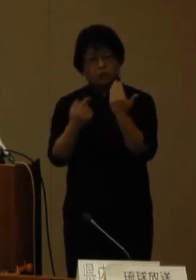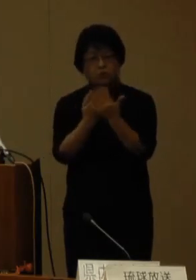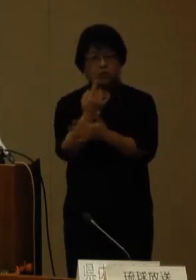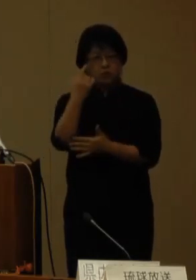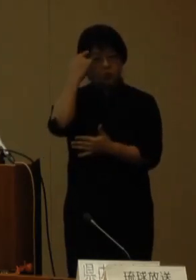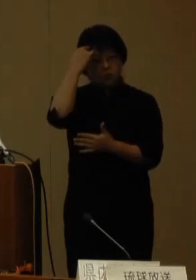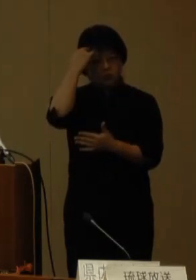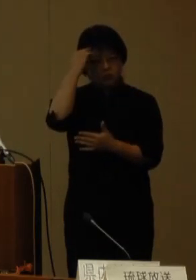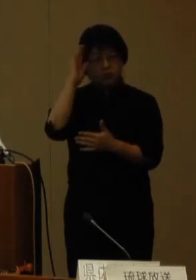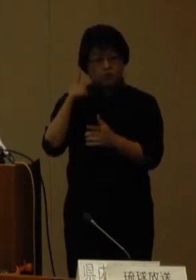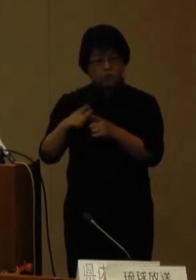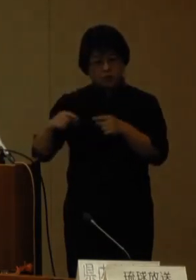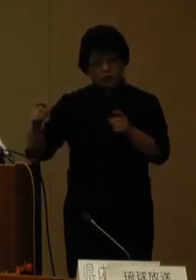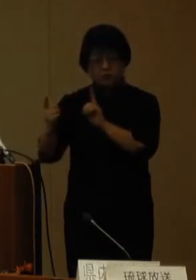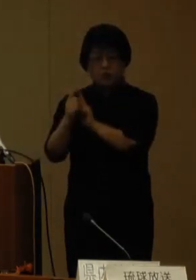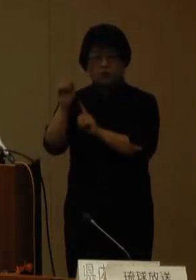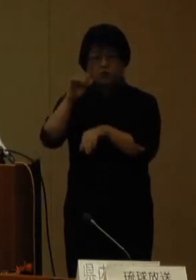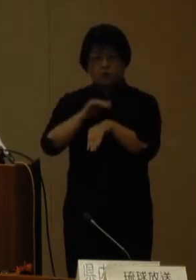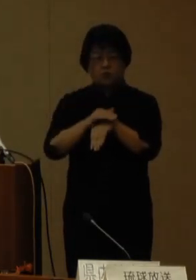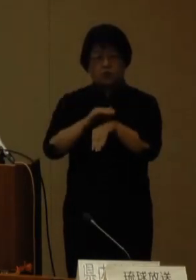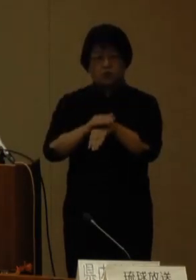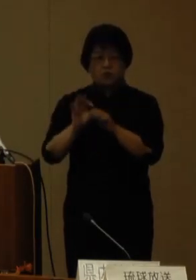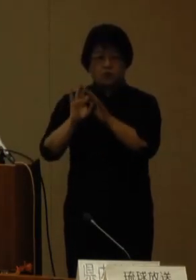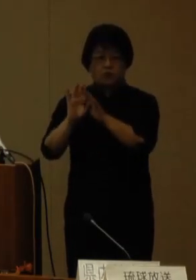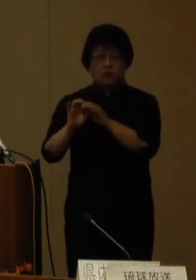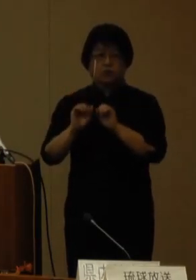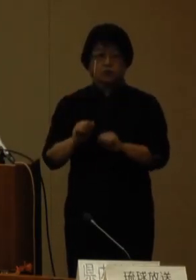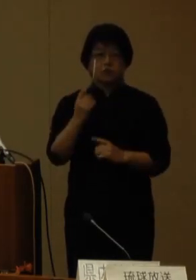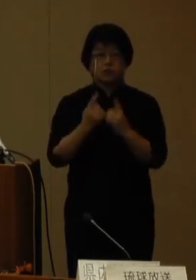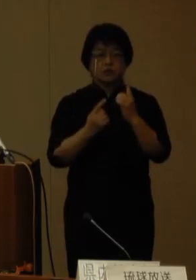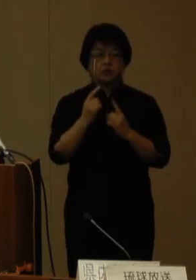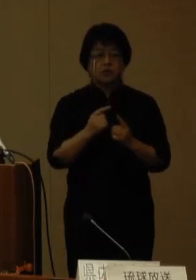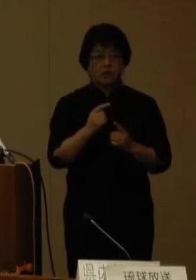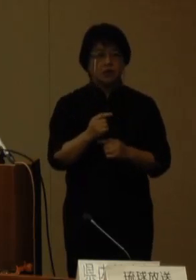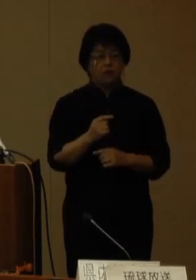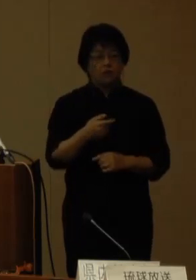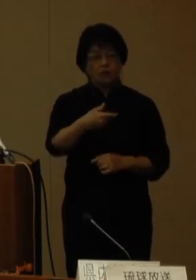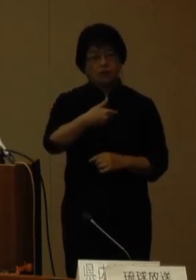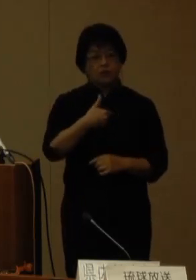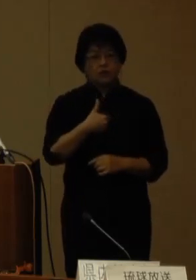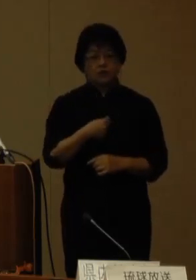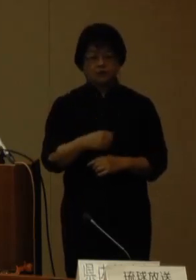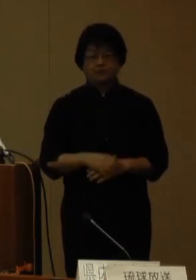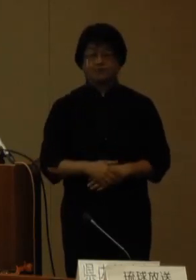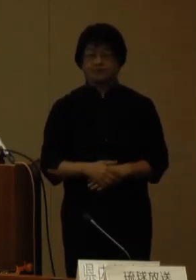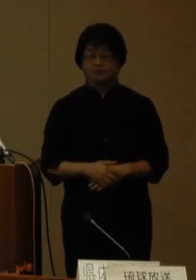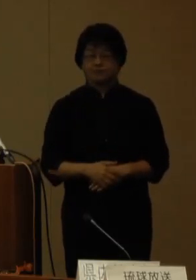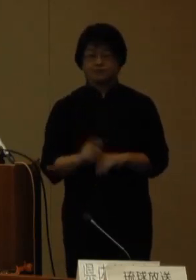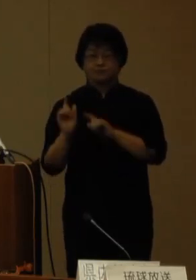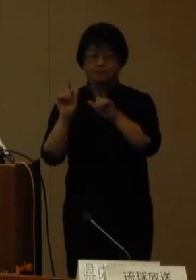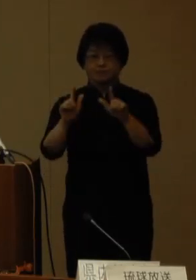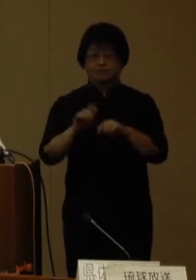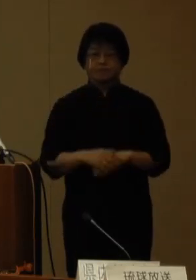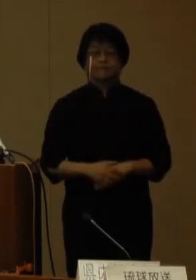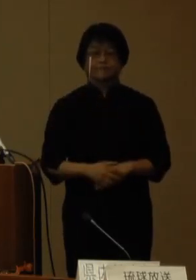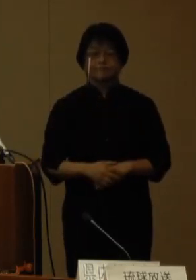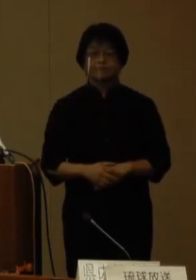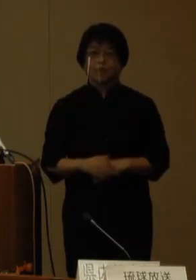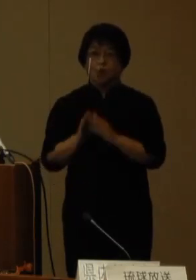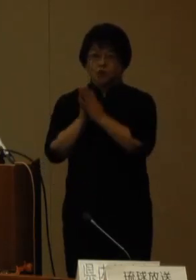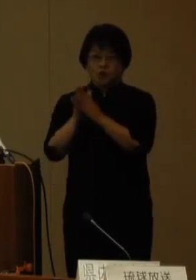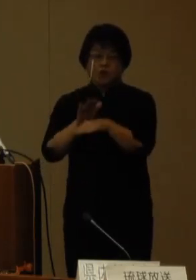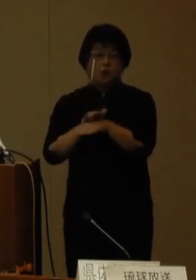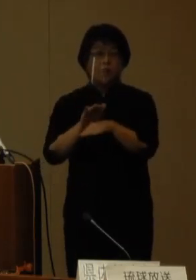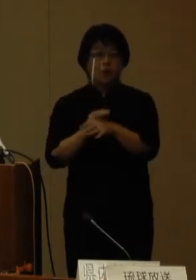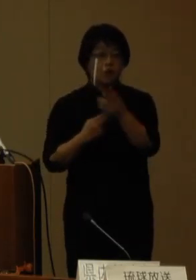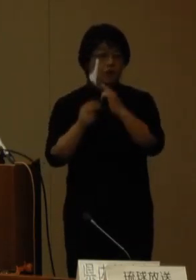ように呼びかけていくのか、またどのようなメッセージを送るかをちょっと教えてください。 はい、呼びかけは県の